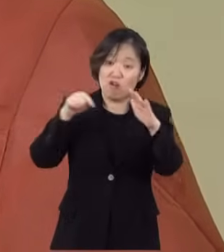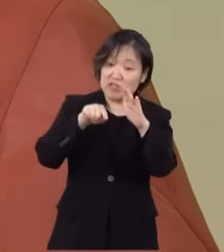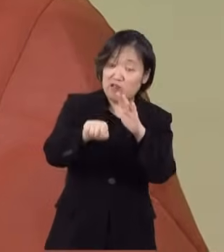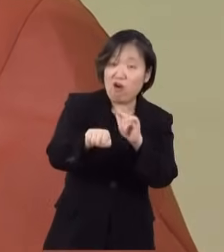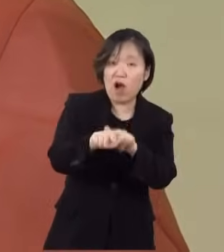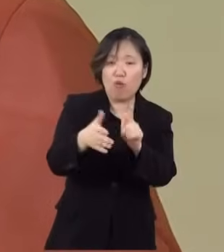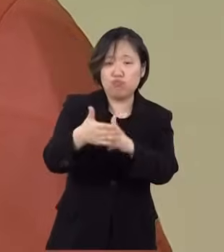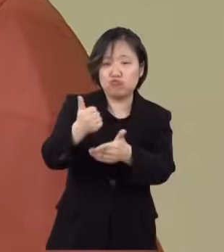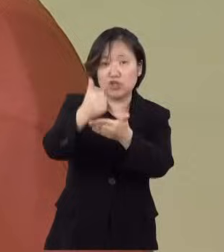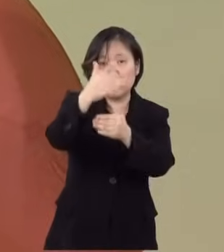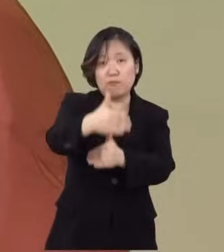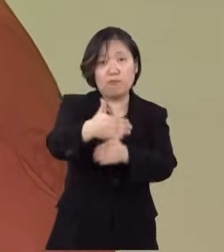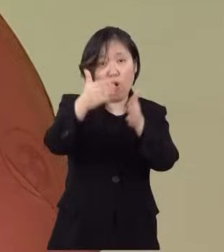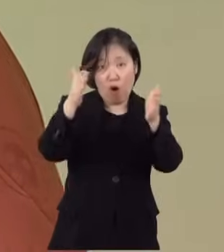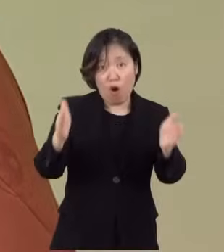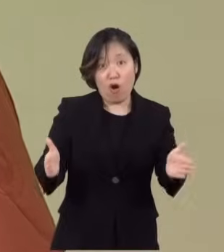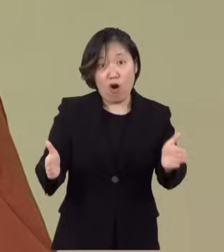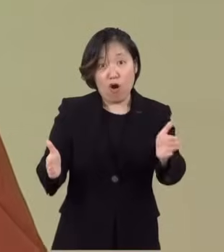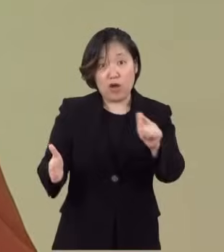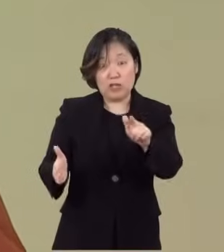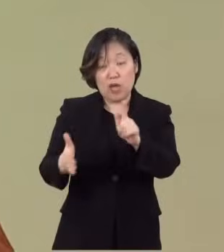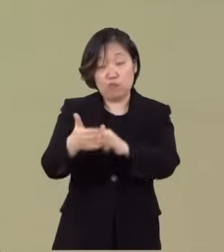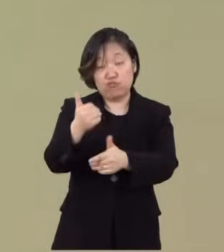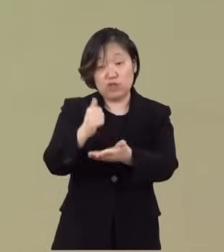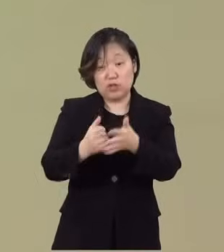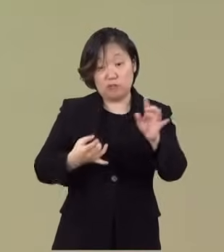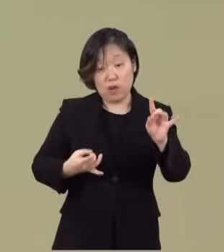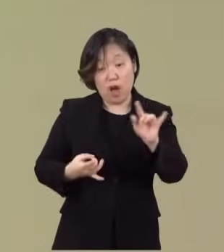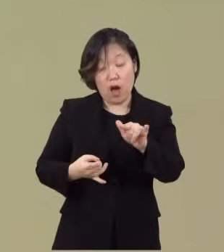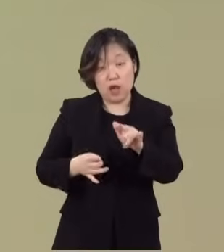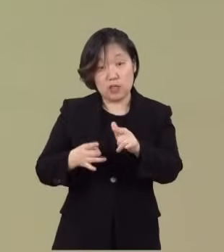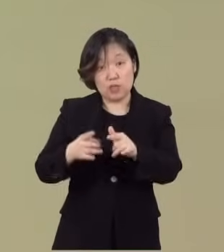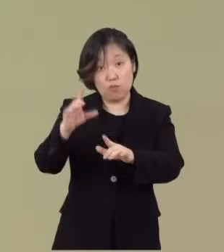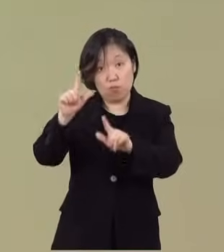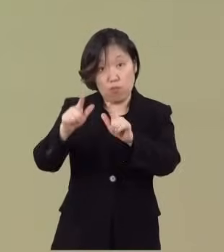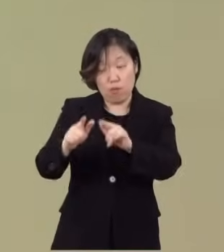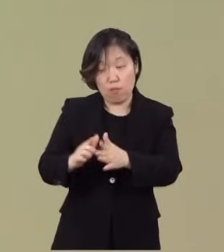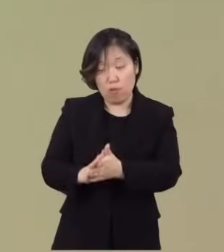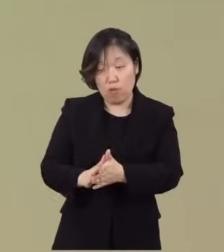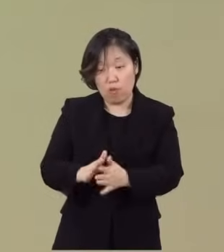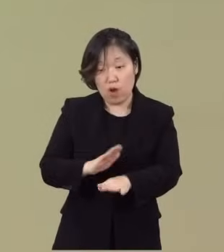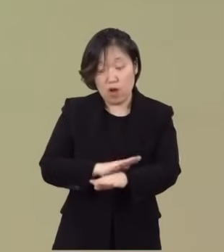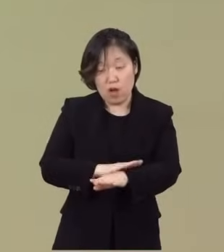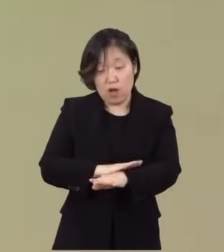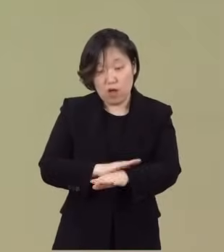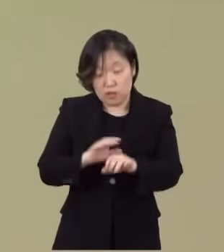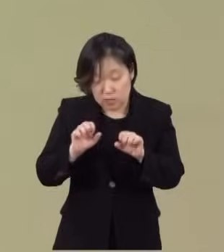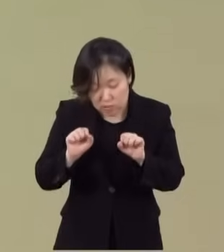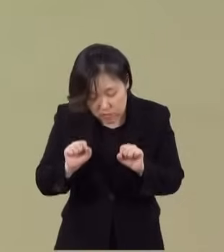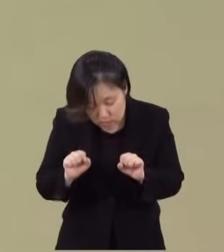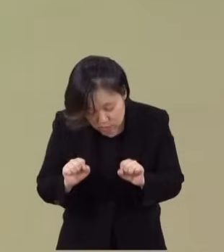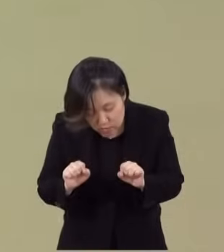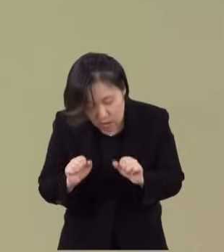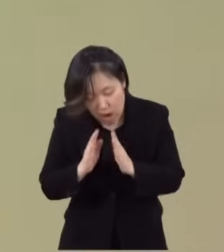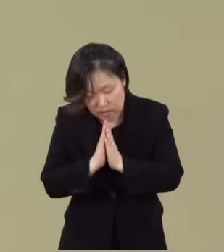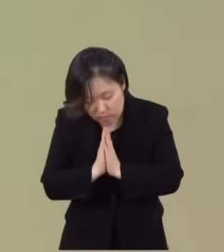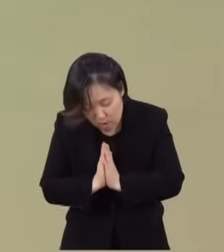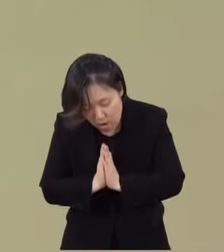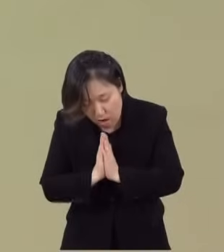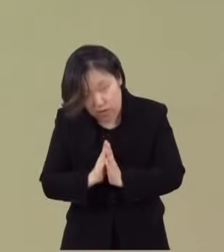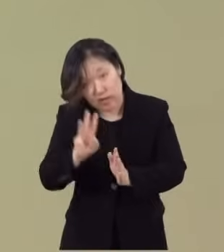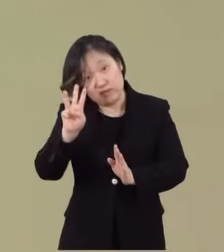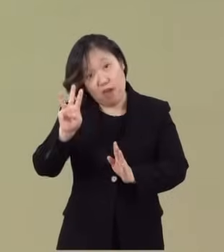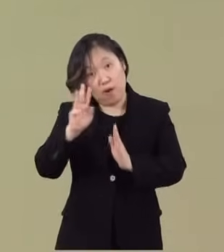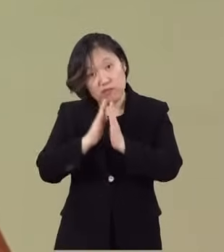들어가 땅에서 부처님을 향하여 절 세 번을 올릴 때 배를 하는 절 세 번을